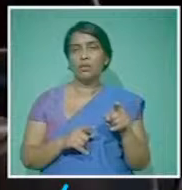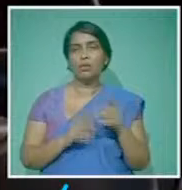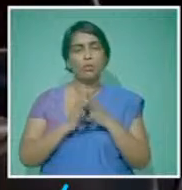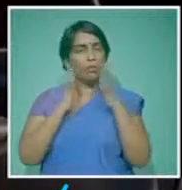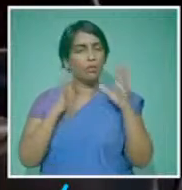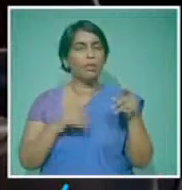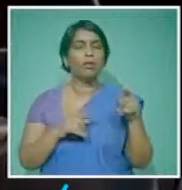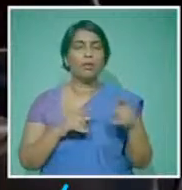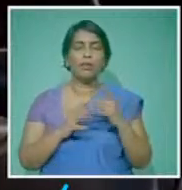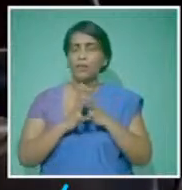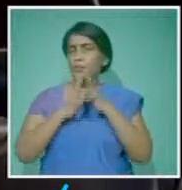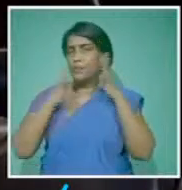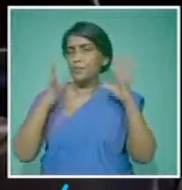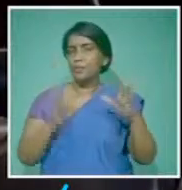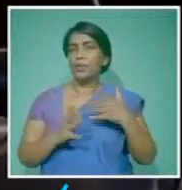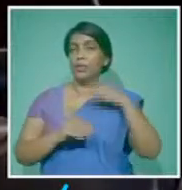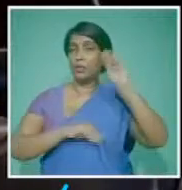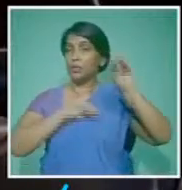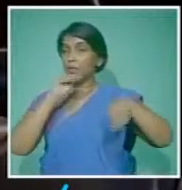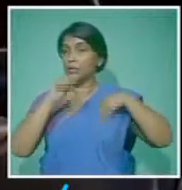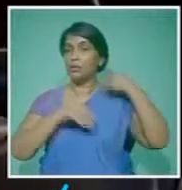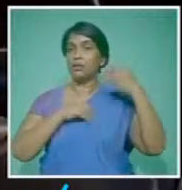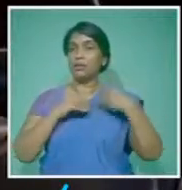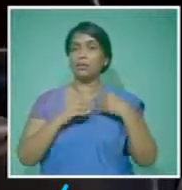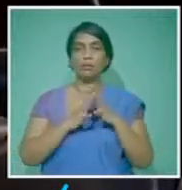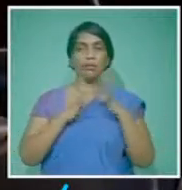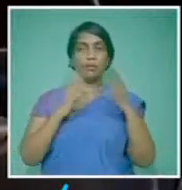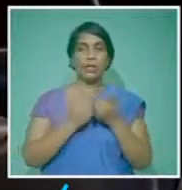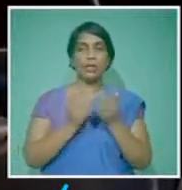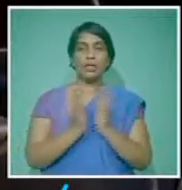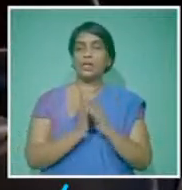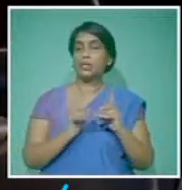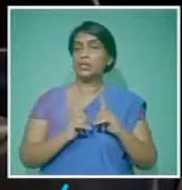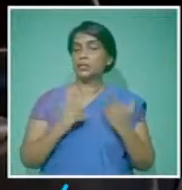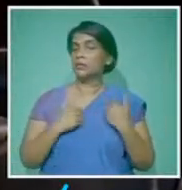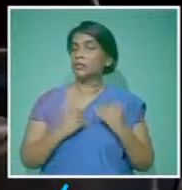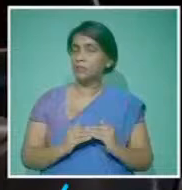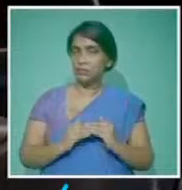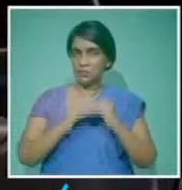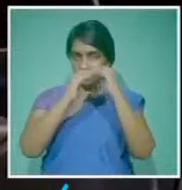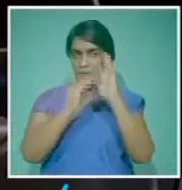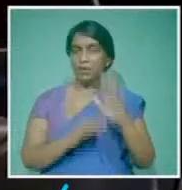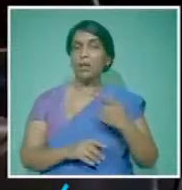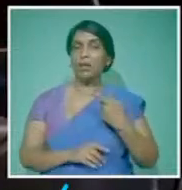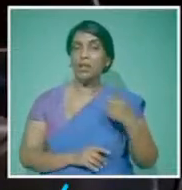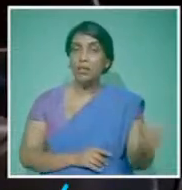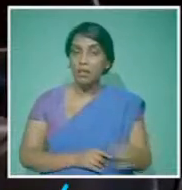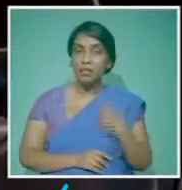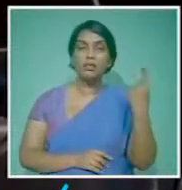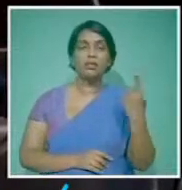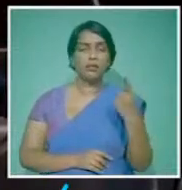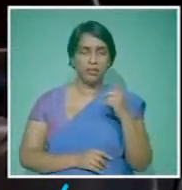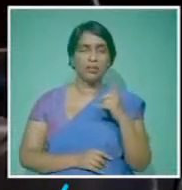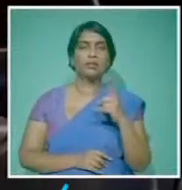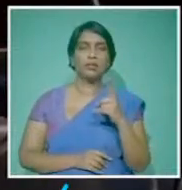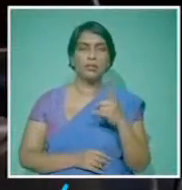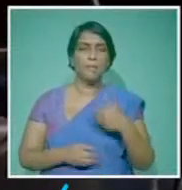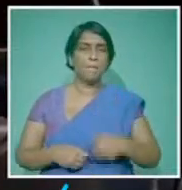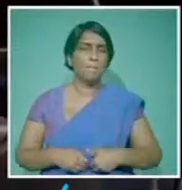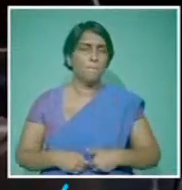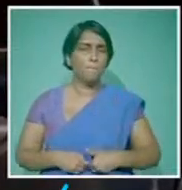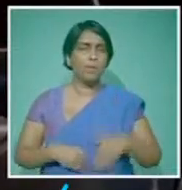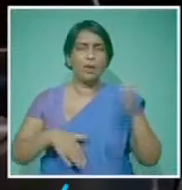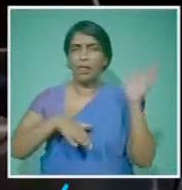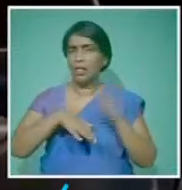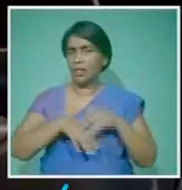බොහෝ විට විශාල වරප්‍රසාද වලින් තමන්ගේ ජීවිත ගොඩනගාගත්තු දවසක්වත් මම හිතන්නේ බඩගින්නේ